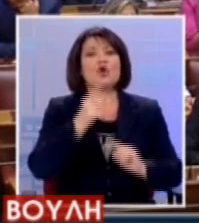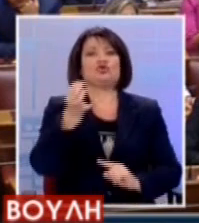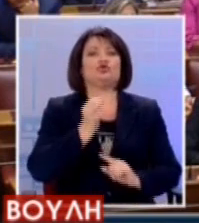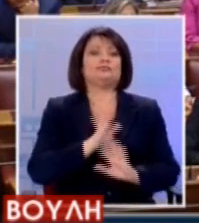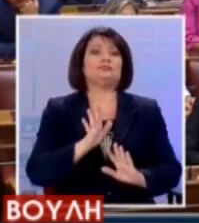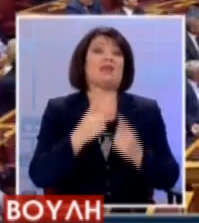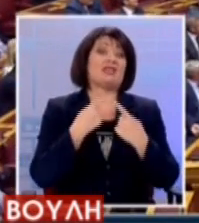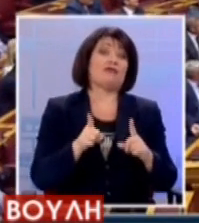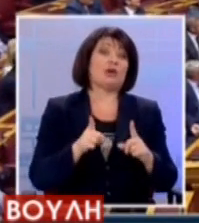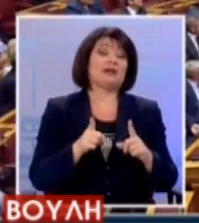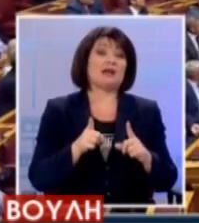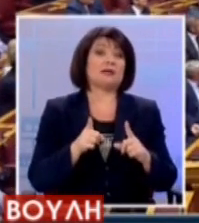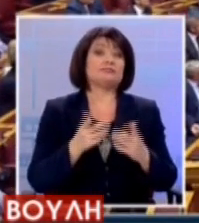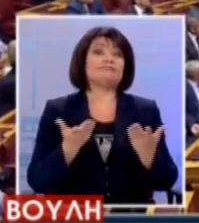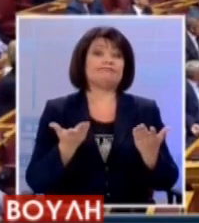γιατί αλλιώς